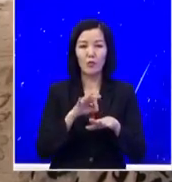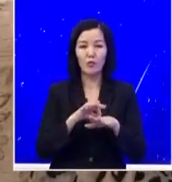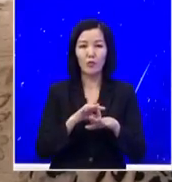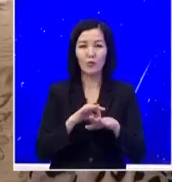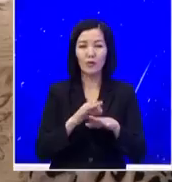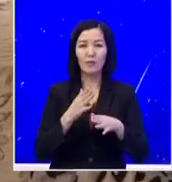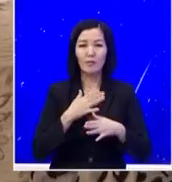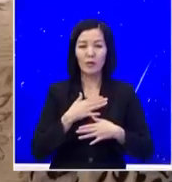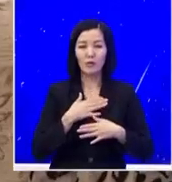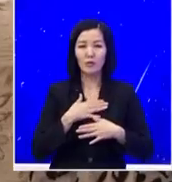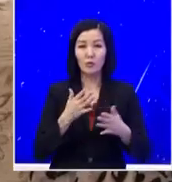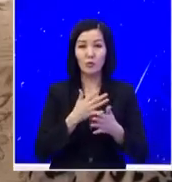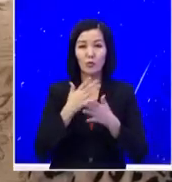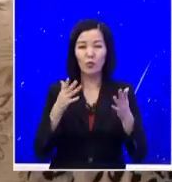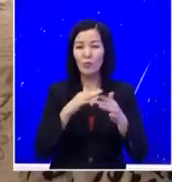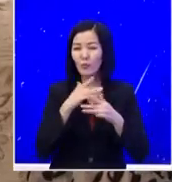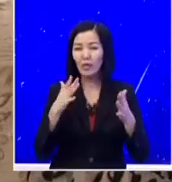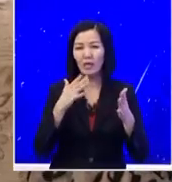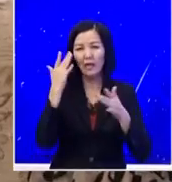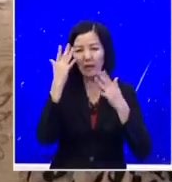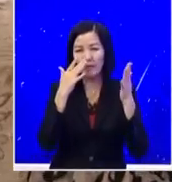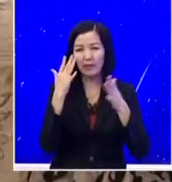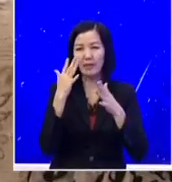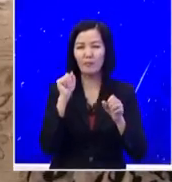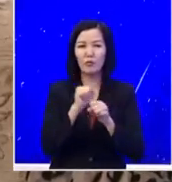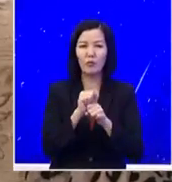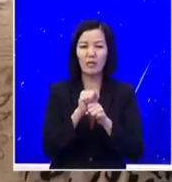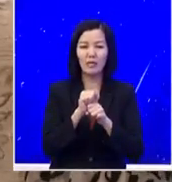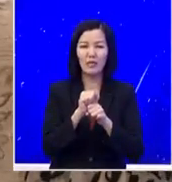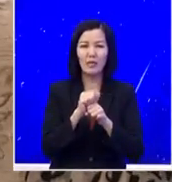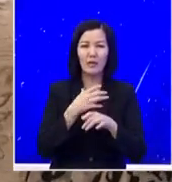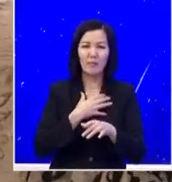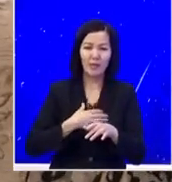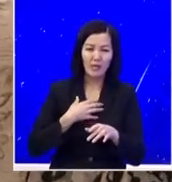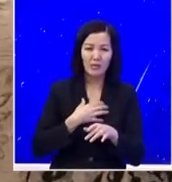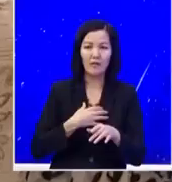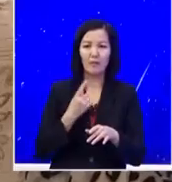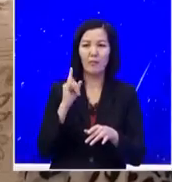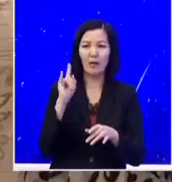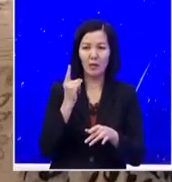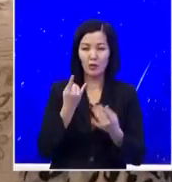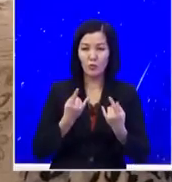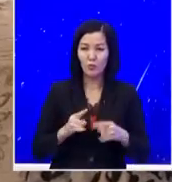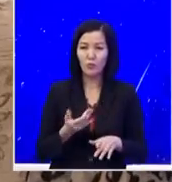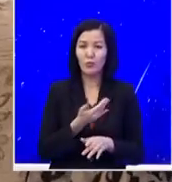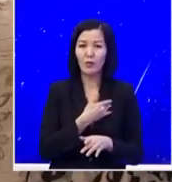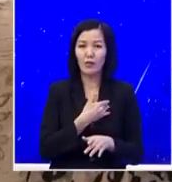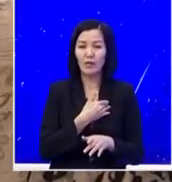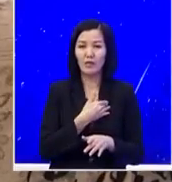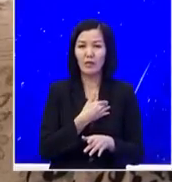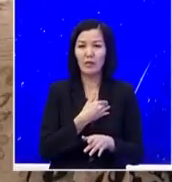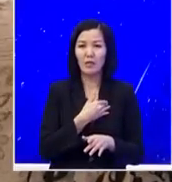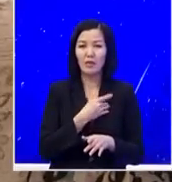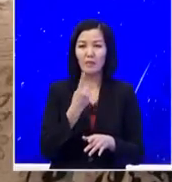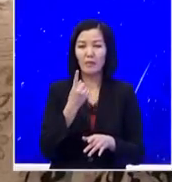үшін көптеген армандарымның маған балта шапты десем де болады. Бала сүйу тағы да бір тал бала мен